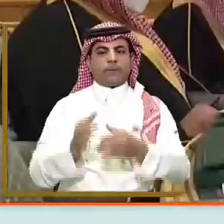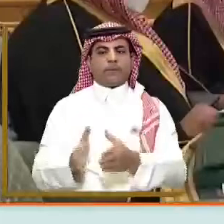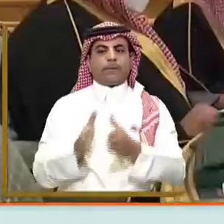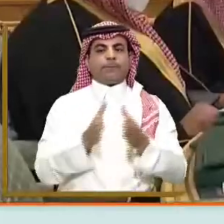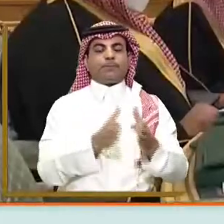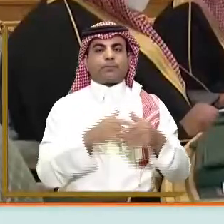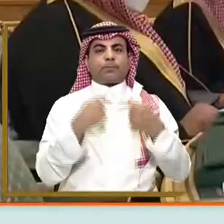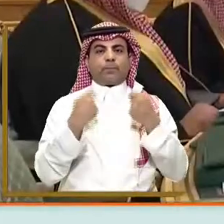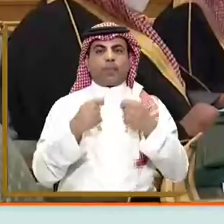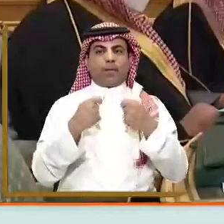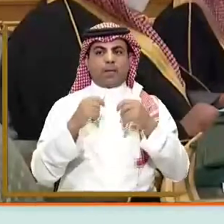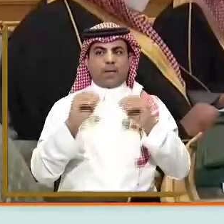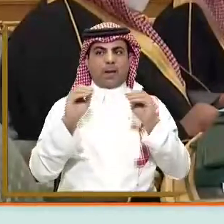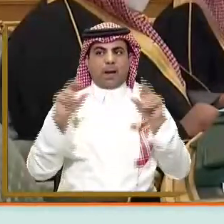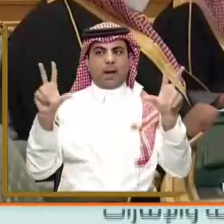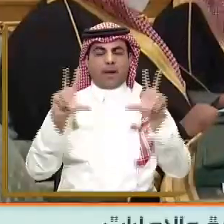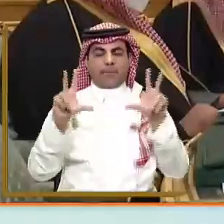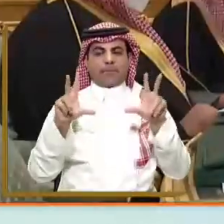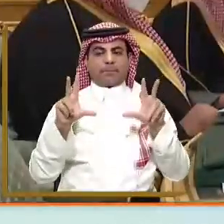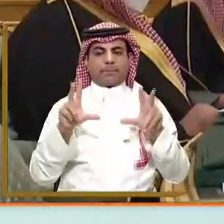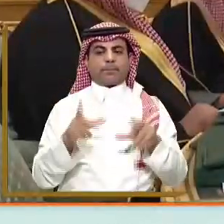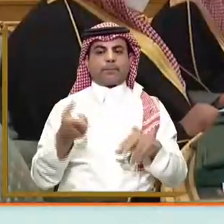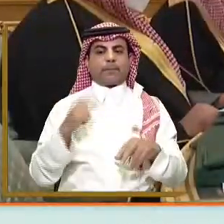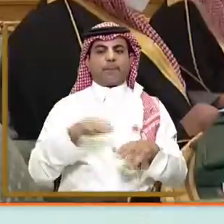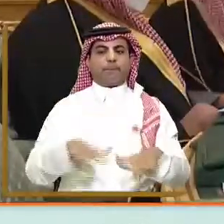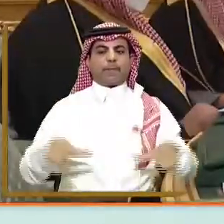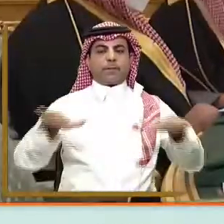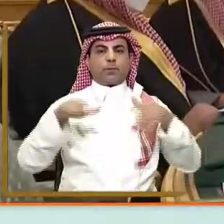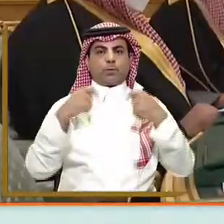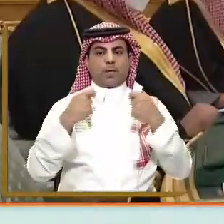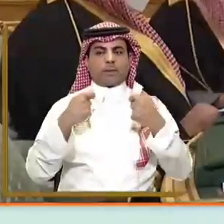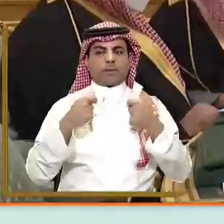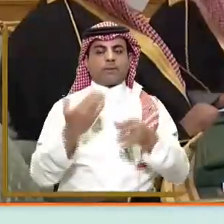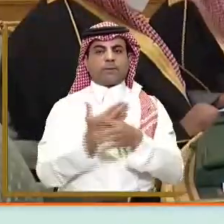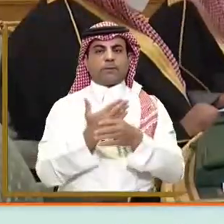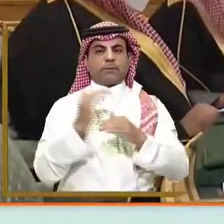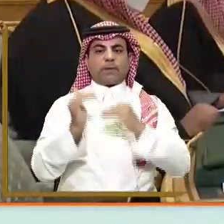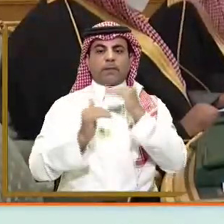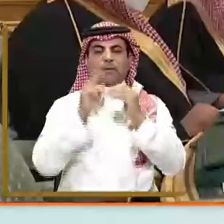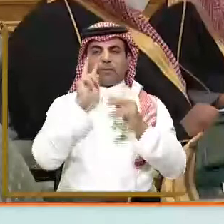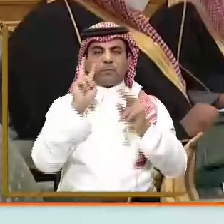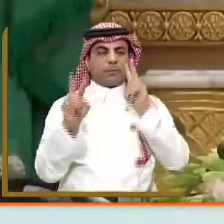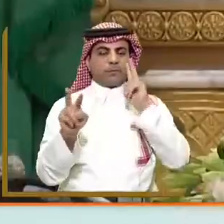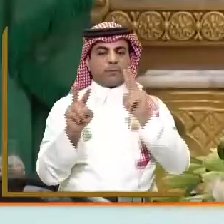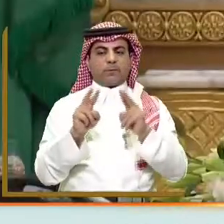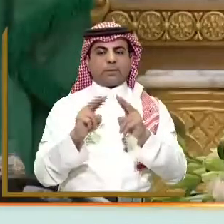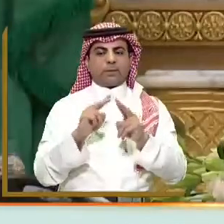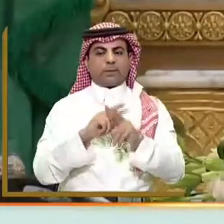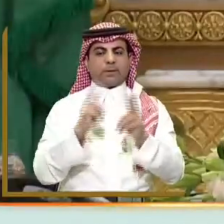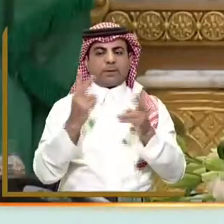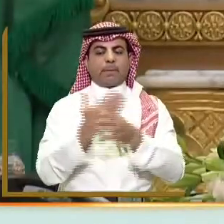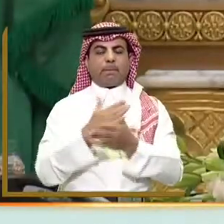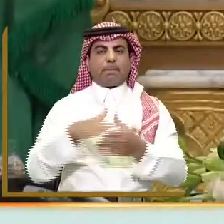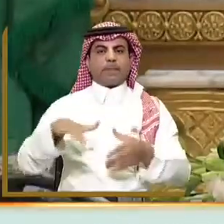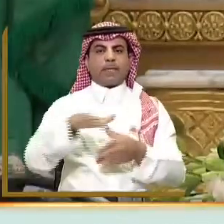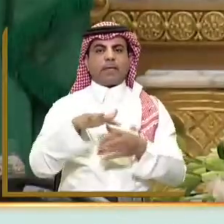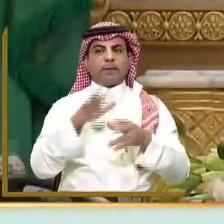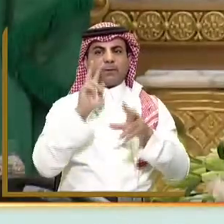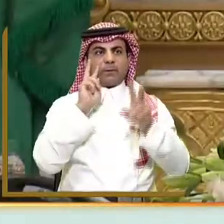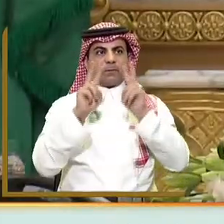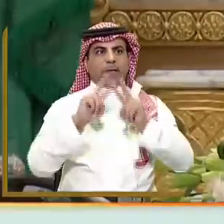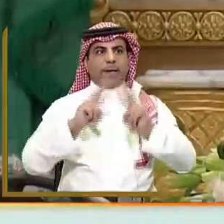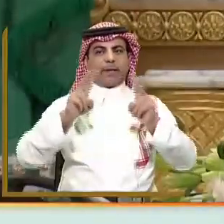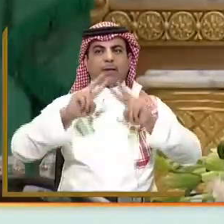أوضح وزير الإعلام المكلف الدكتور ماجد القصبي أن مجلس الوزراء تابع تطورات الأوضاع ومجرياتها على مختلف